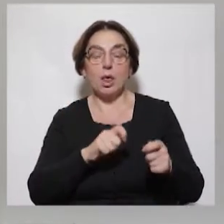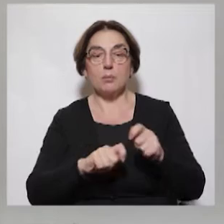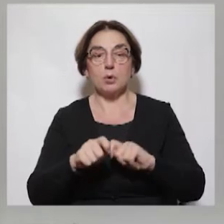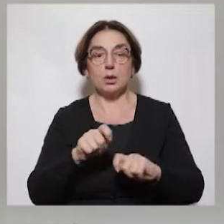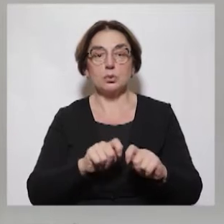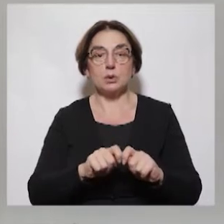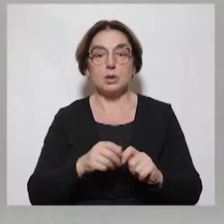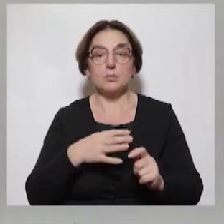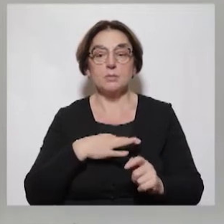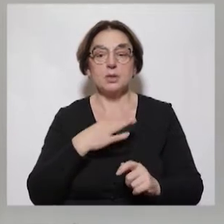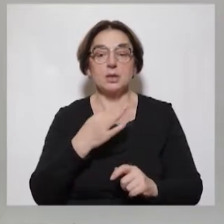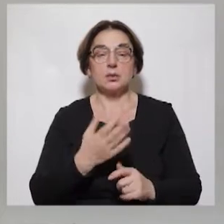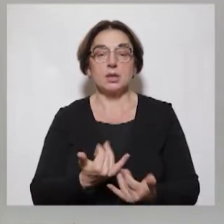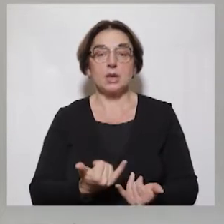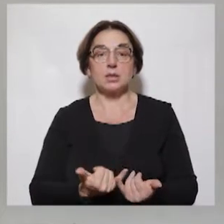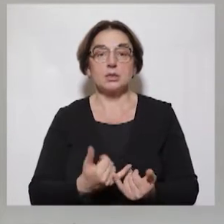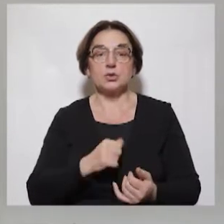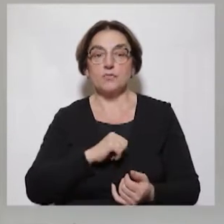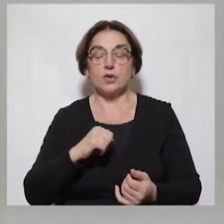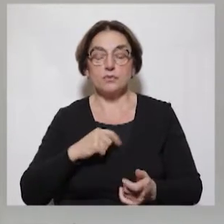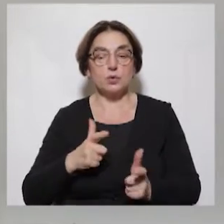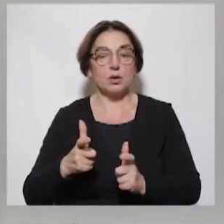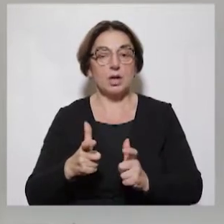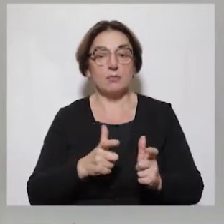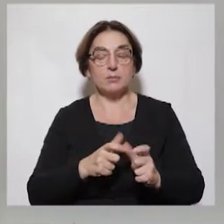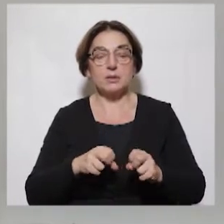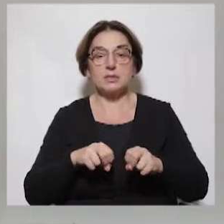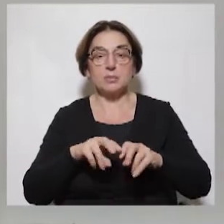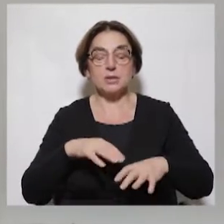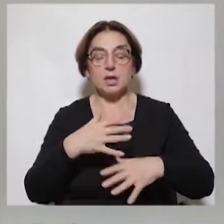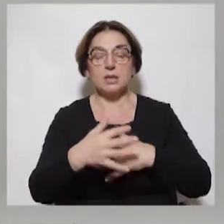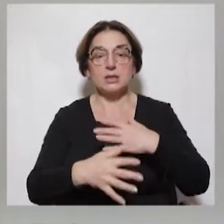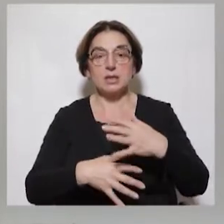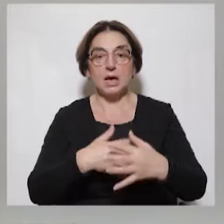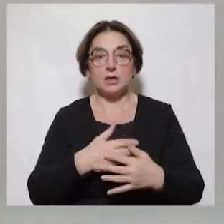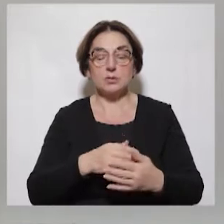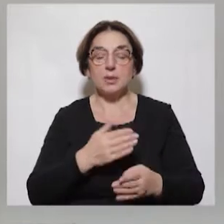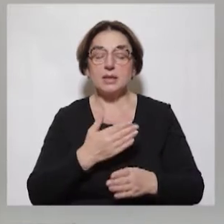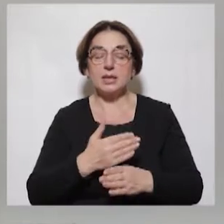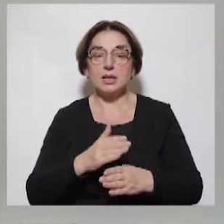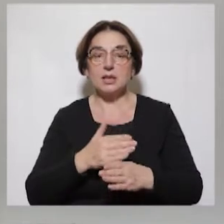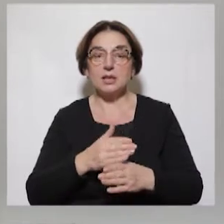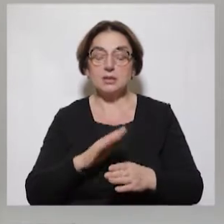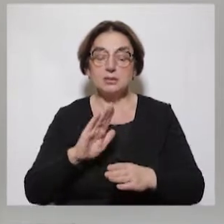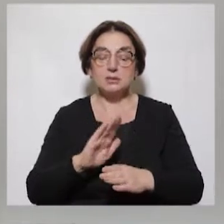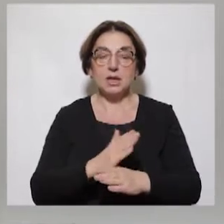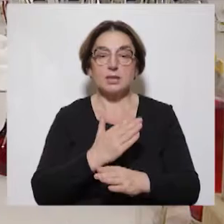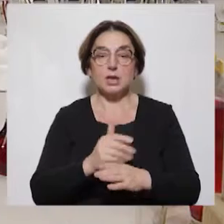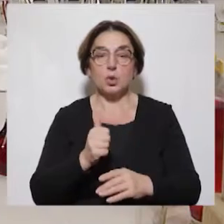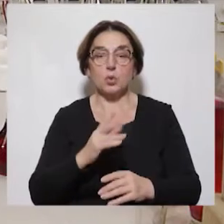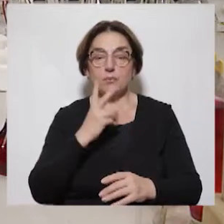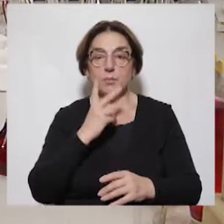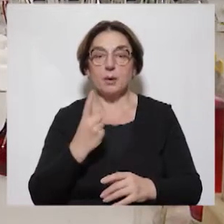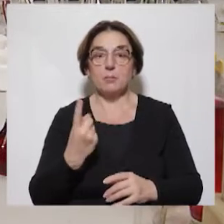ლაბორატორიაშიც. Minda გითხრათ, რომ დღეს ჩვენ თვითონ მოვამზადებთ ნარებს, ხოლო შემდეგ ეტაპზე მას გამოხდით და დავაცალკევებთ